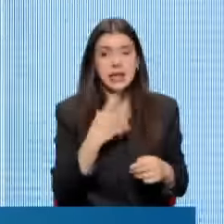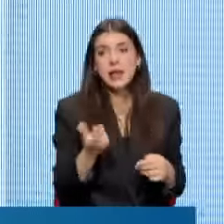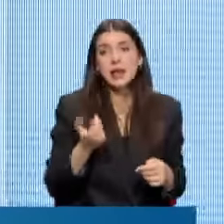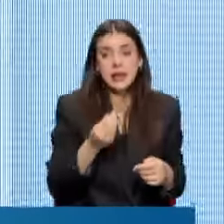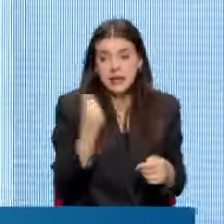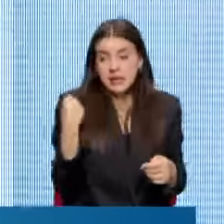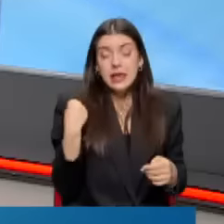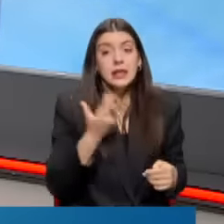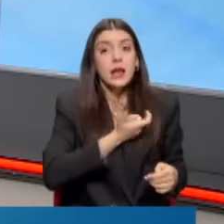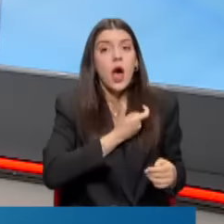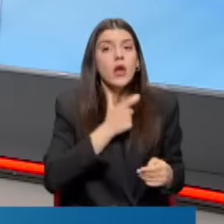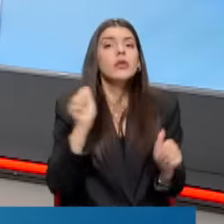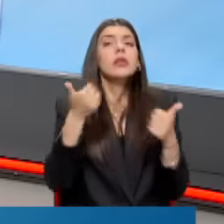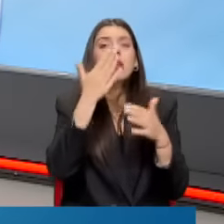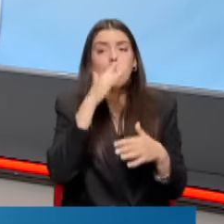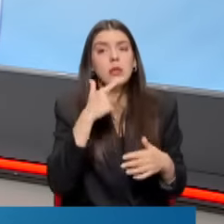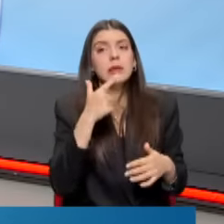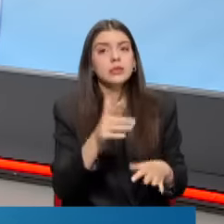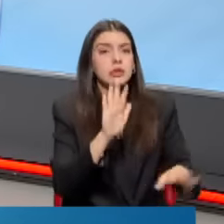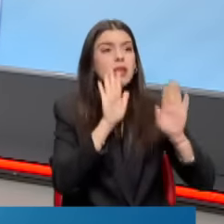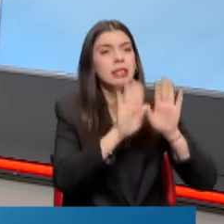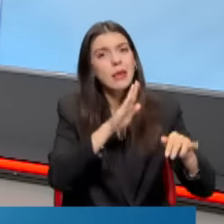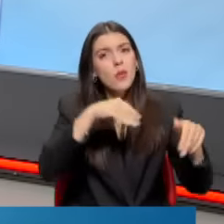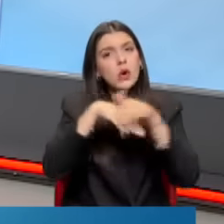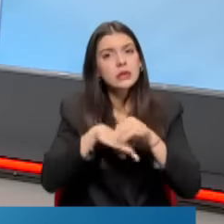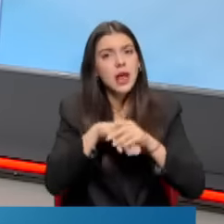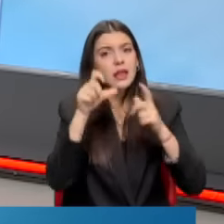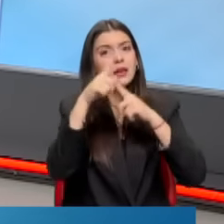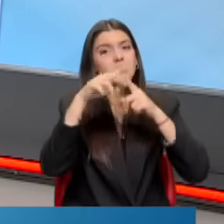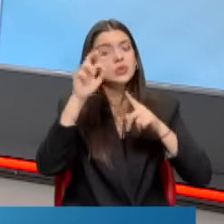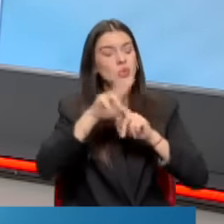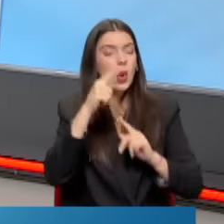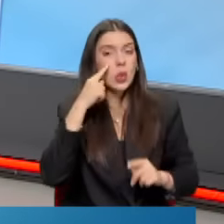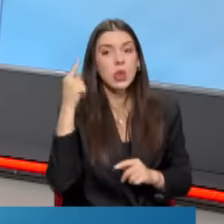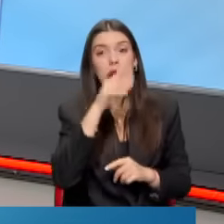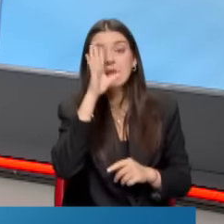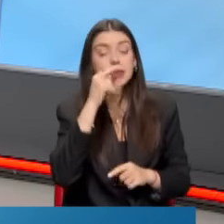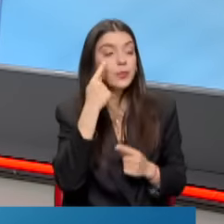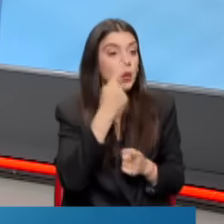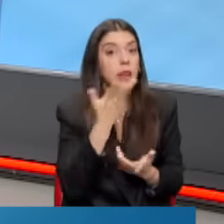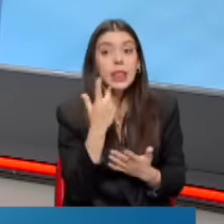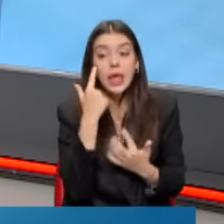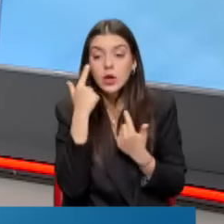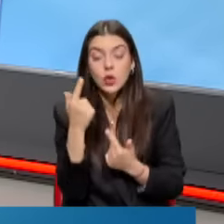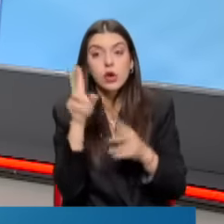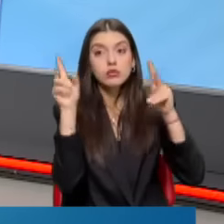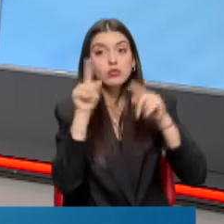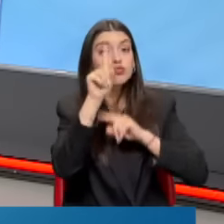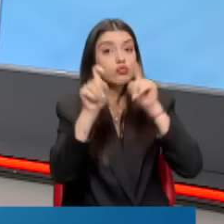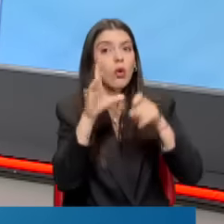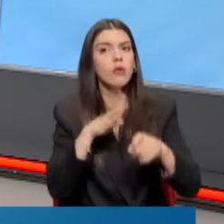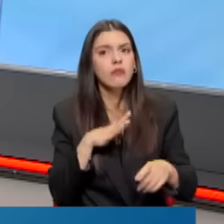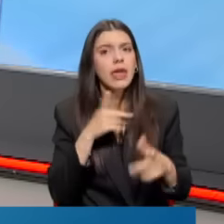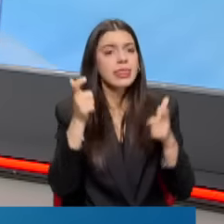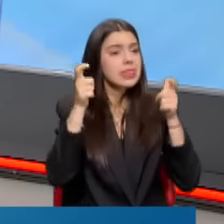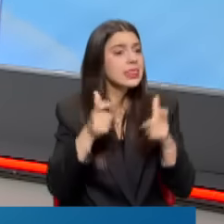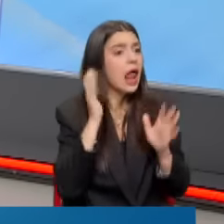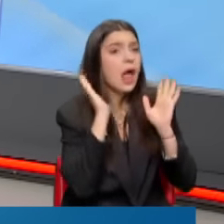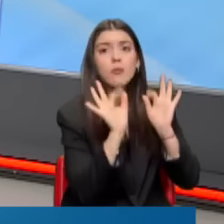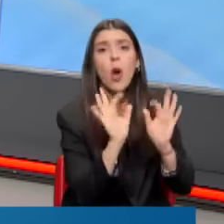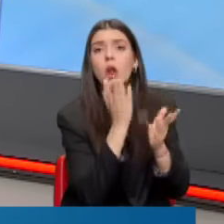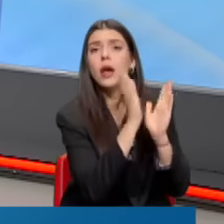ve stokçuluk la ilgili bir yasa var biliyorsunuz sevgili izleyenler Kime göre neye göre sorusunu sordurtan Nereye Böyle bu